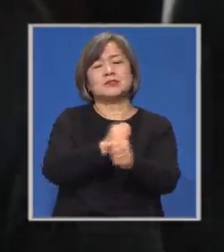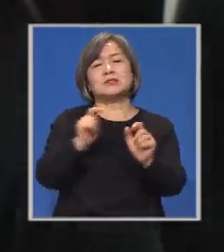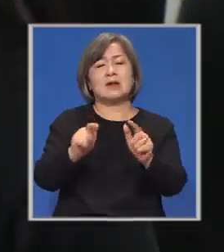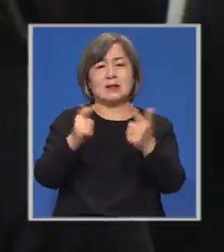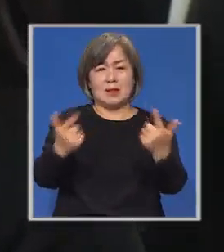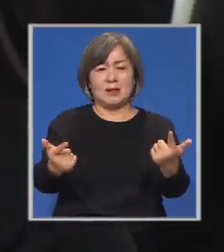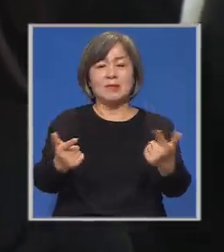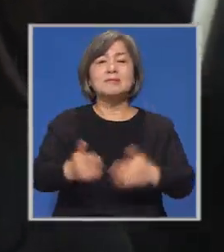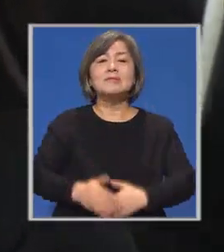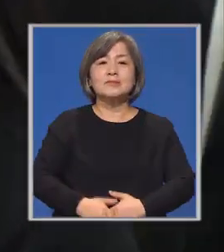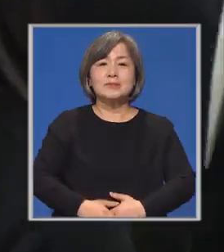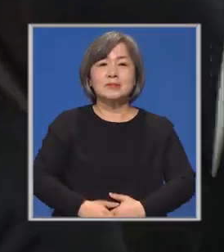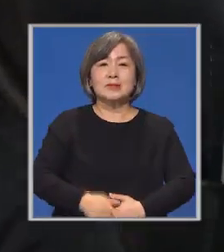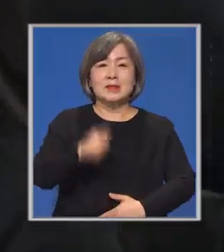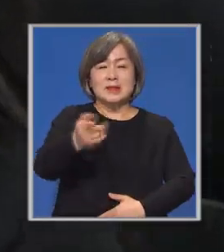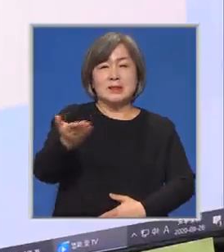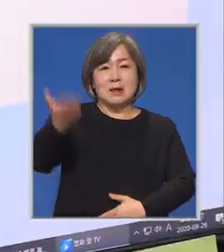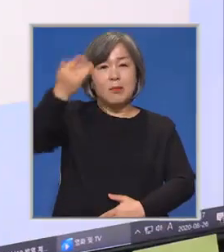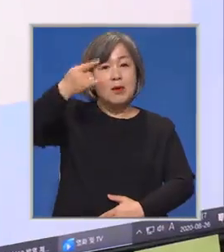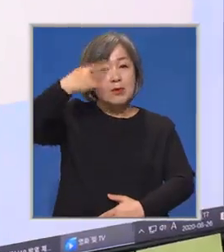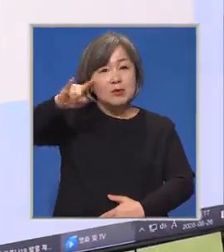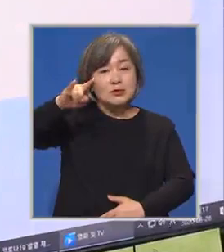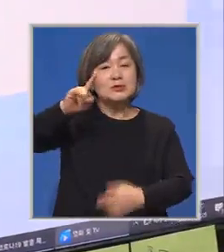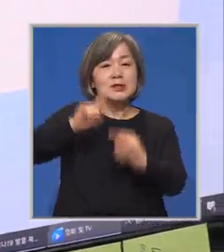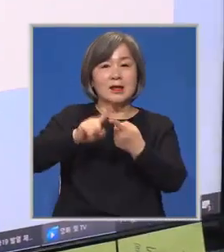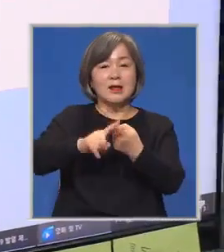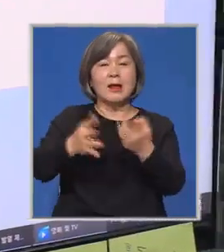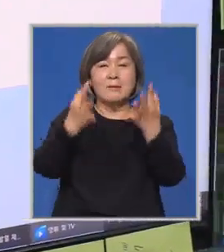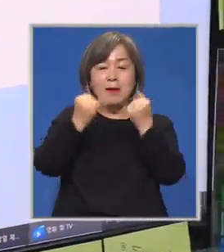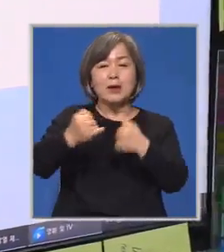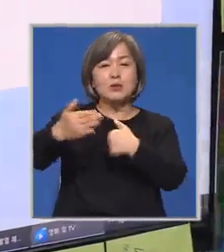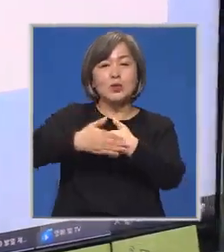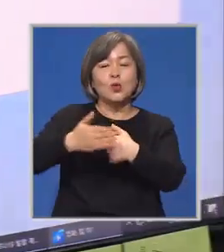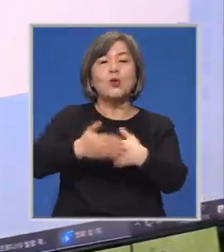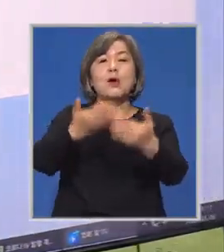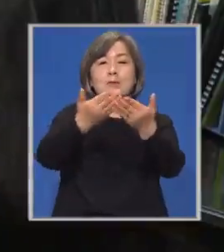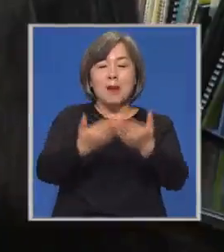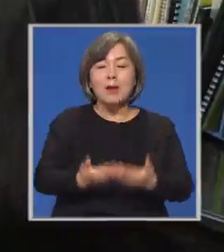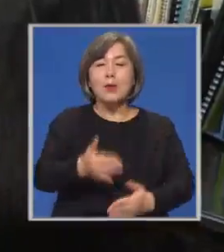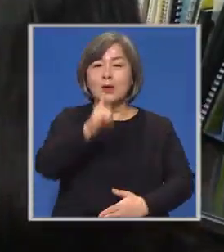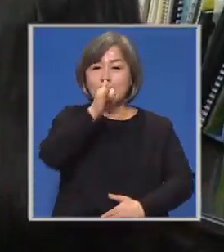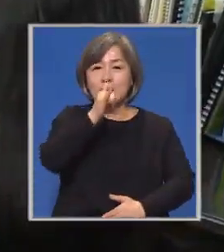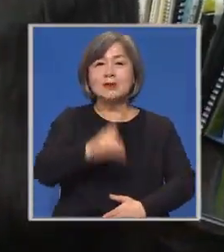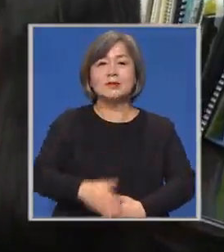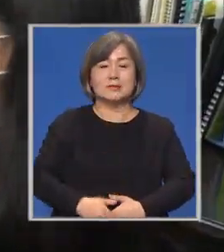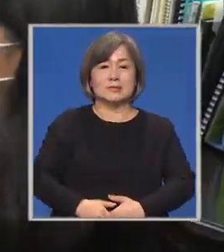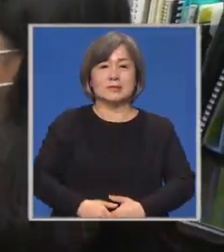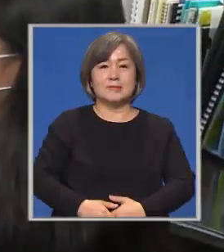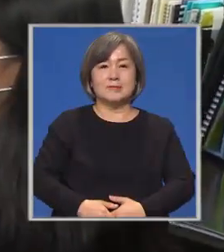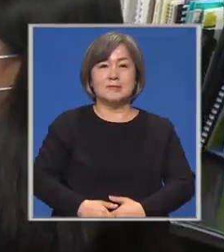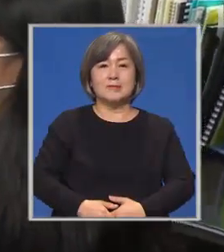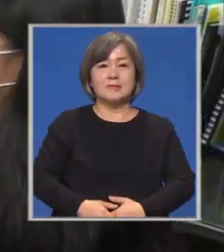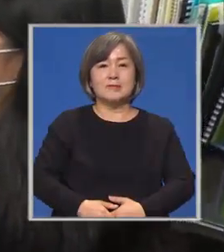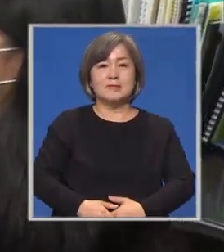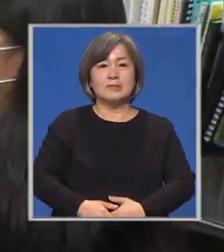쉽지 않은 일입니다. 대선배 최현숙 씨에게 많은 도움을 받고 있죠.